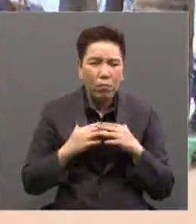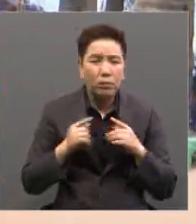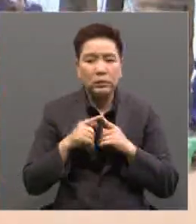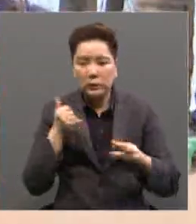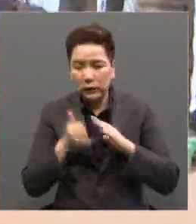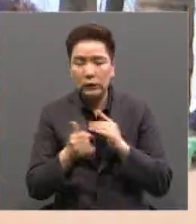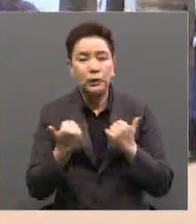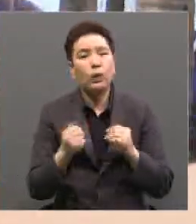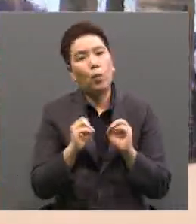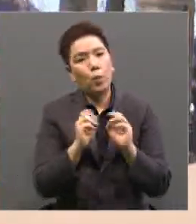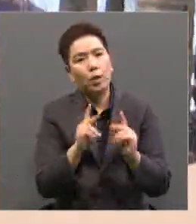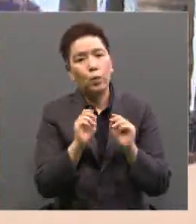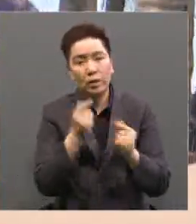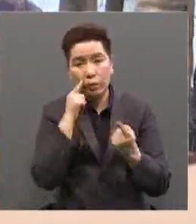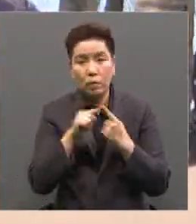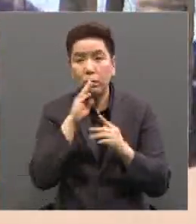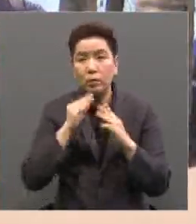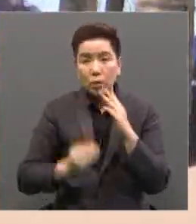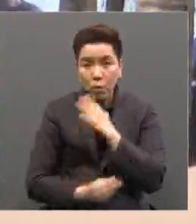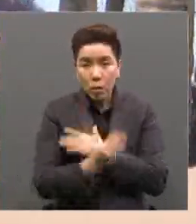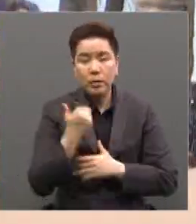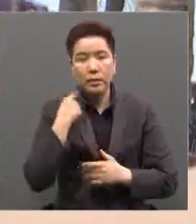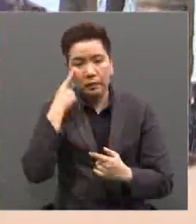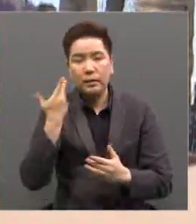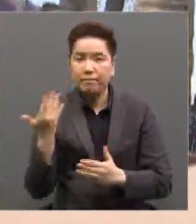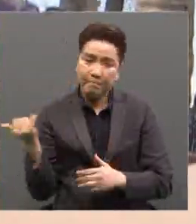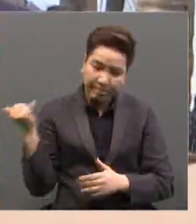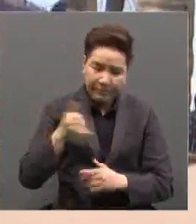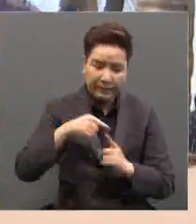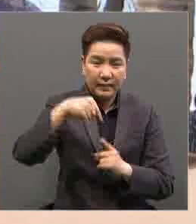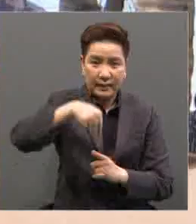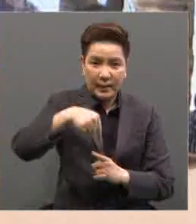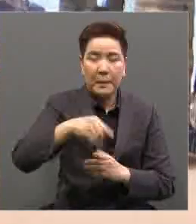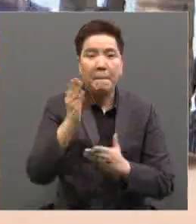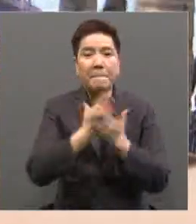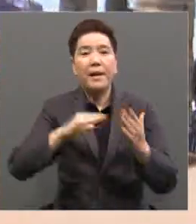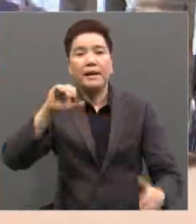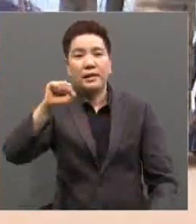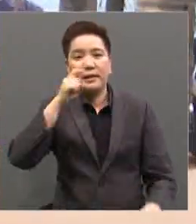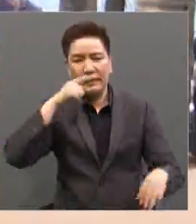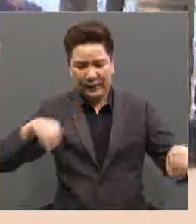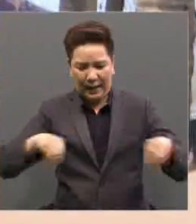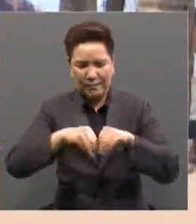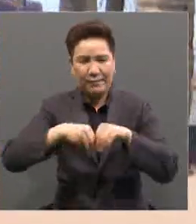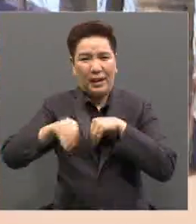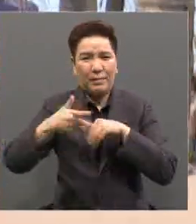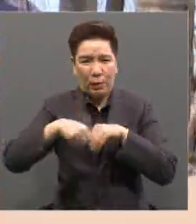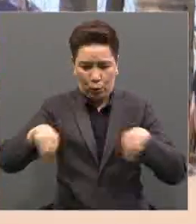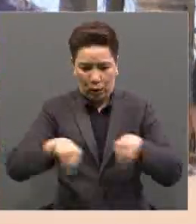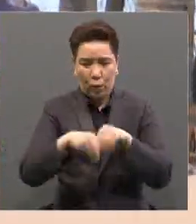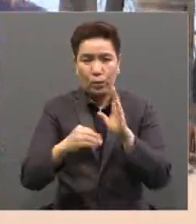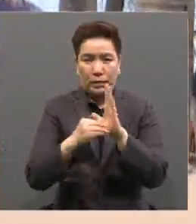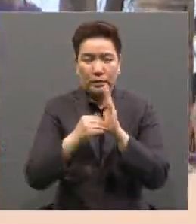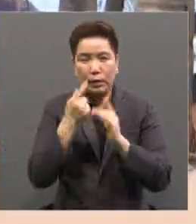ตรงนี้ก็ถือว่าโอเคครับถ้าใครมีโอกาสก็เชิญแวะมานะฮะที่บางแสนครับใกล้ๆไม่ไกลจากกรุงเทพด้วยนะ